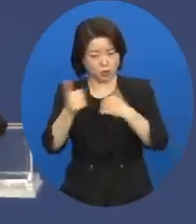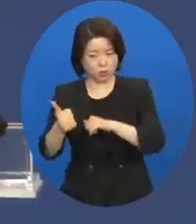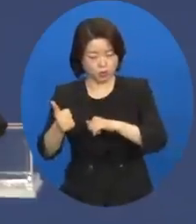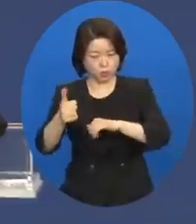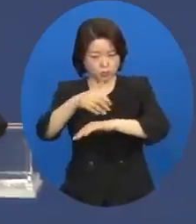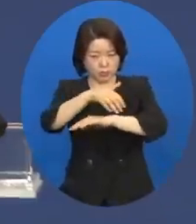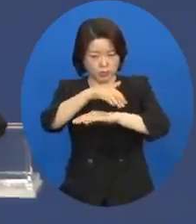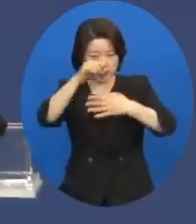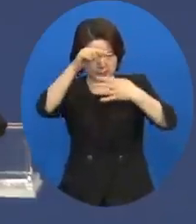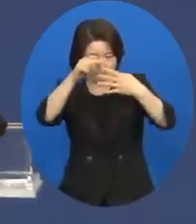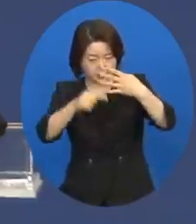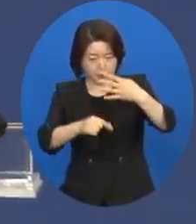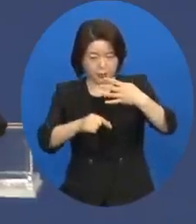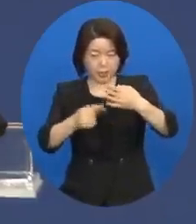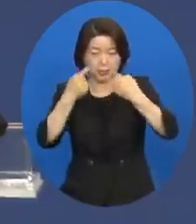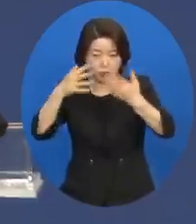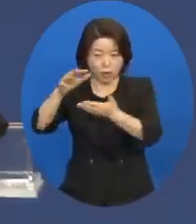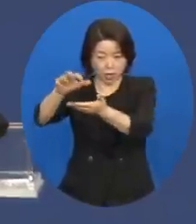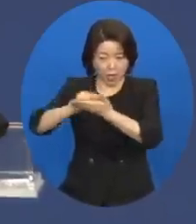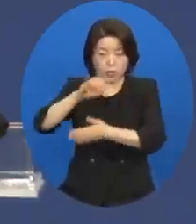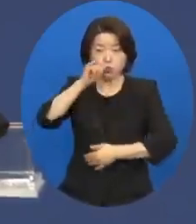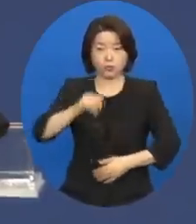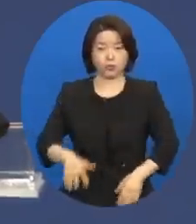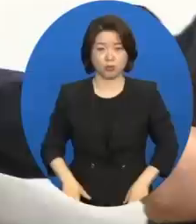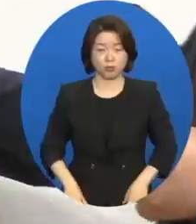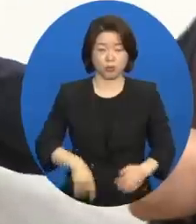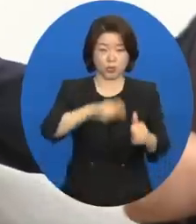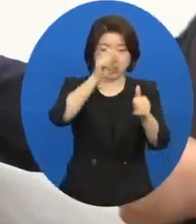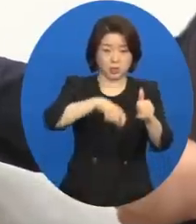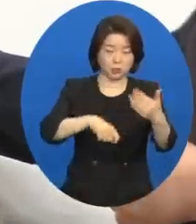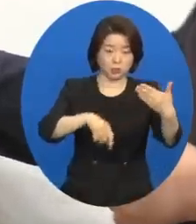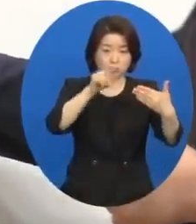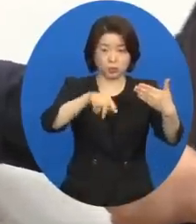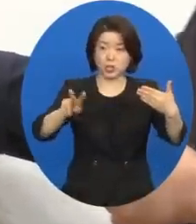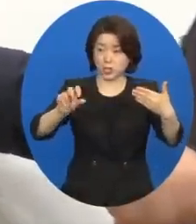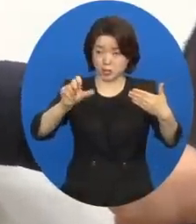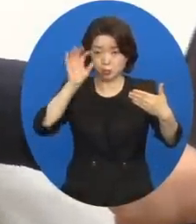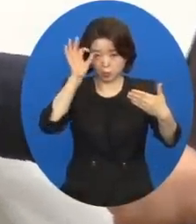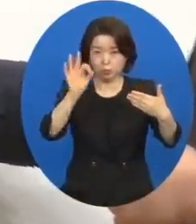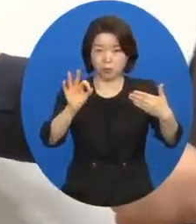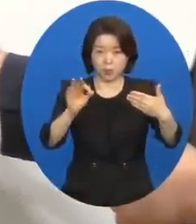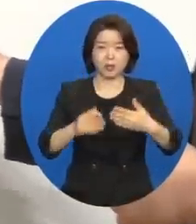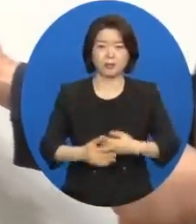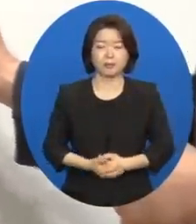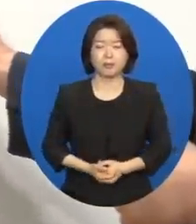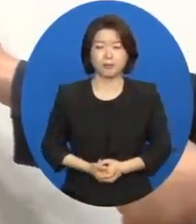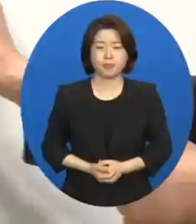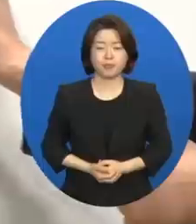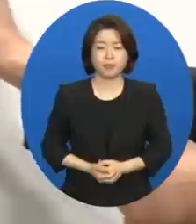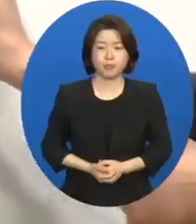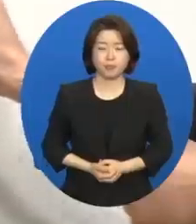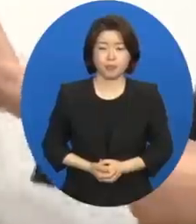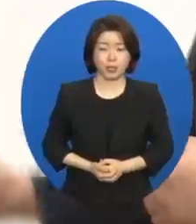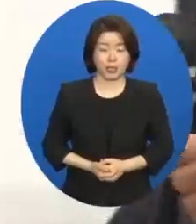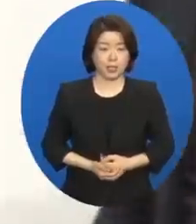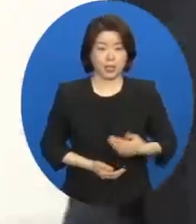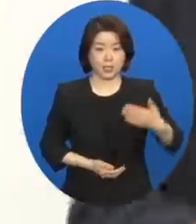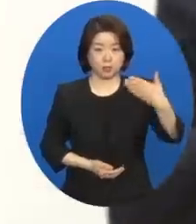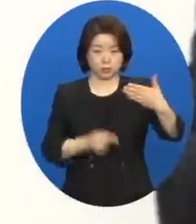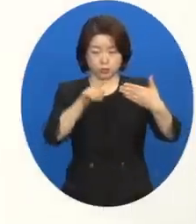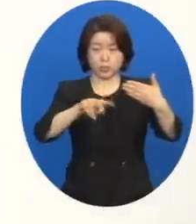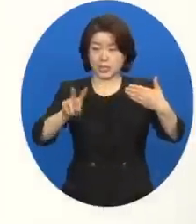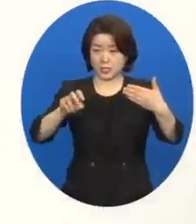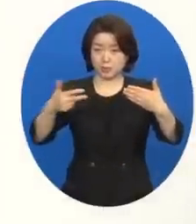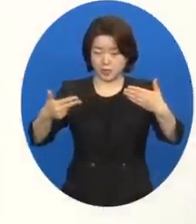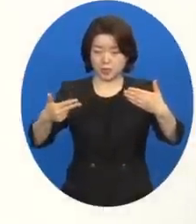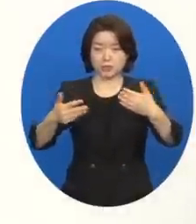정확하게 받아놓고 있습니다. 히브리서 9장 25절에 보면 히브리서 9장 27절에 보면